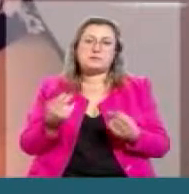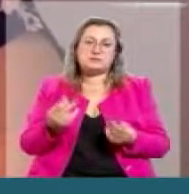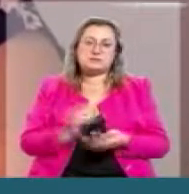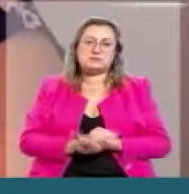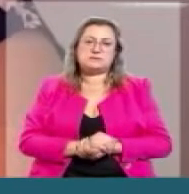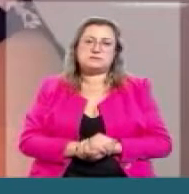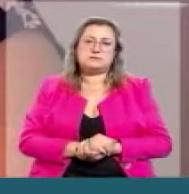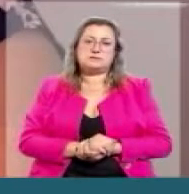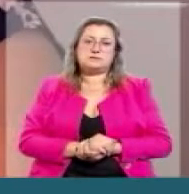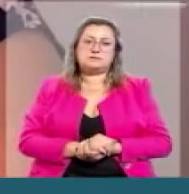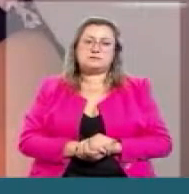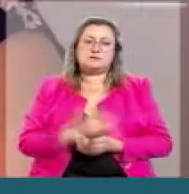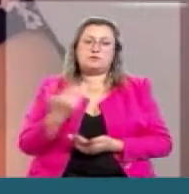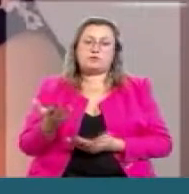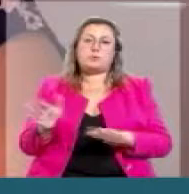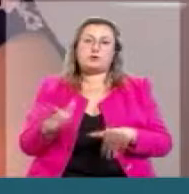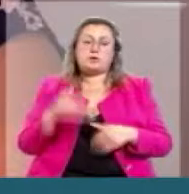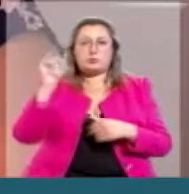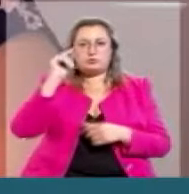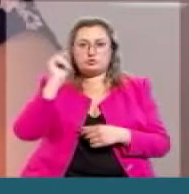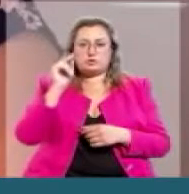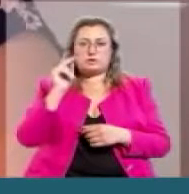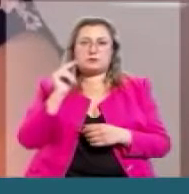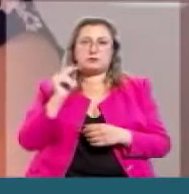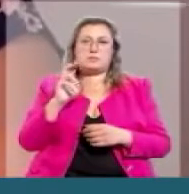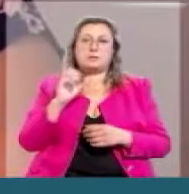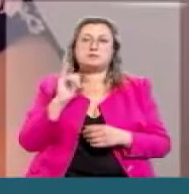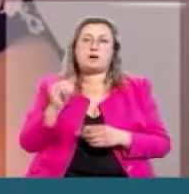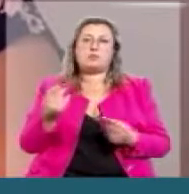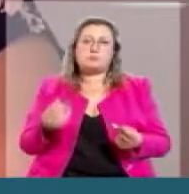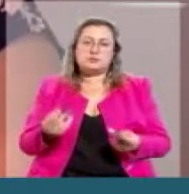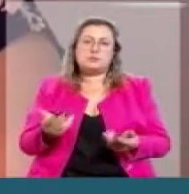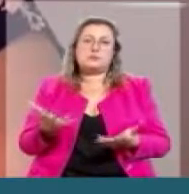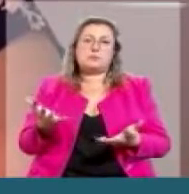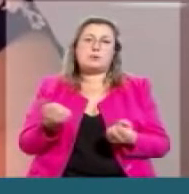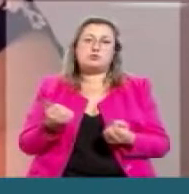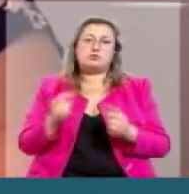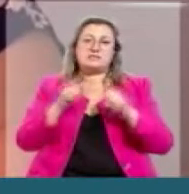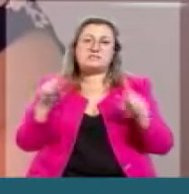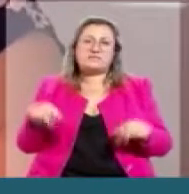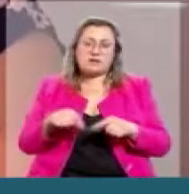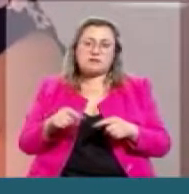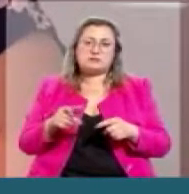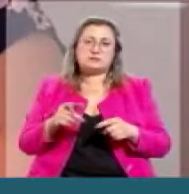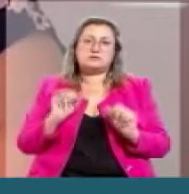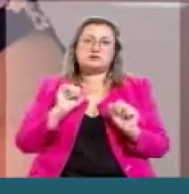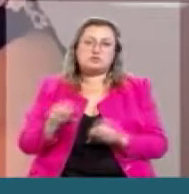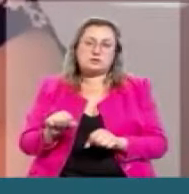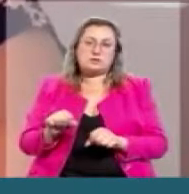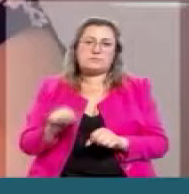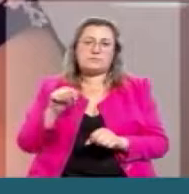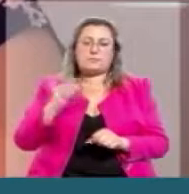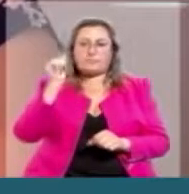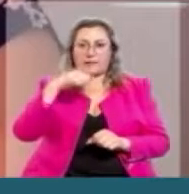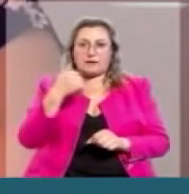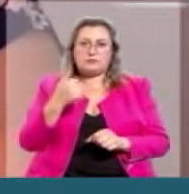бизнес. И вот прошла обучение в «Бастау бизнес», получила сертификат. Защитила его в этом